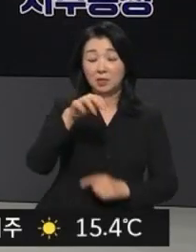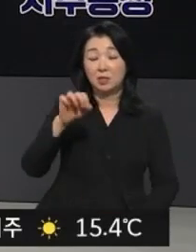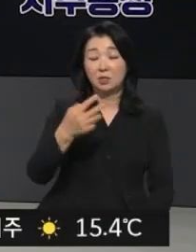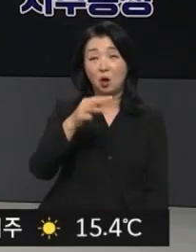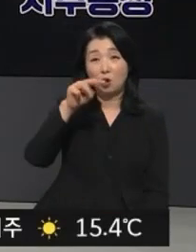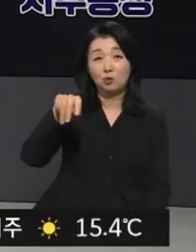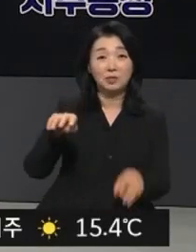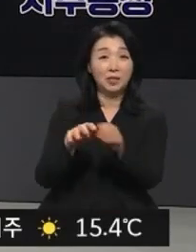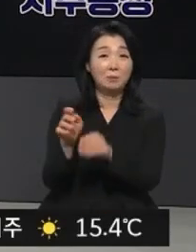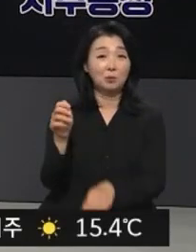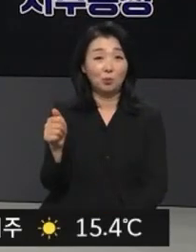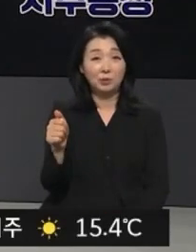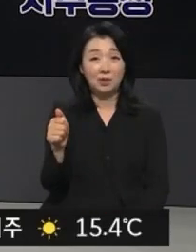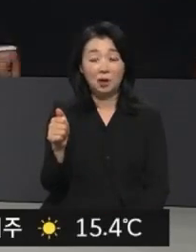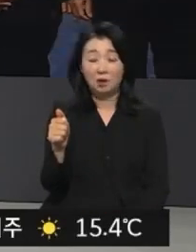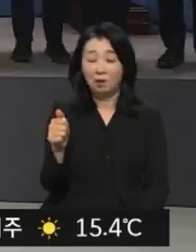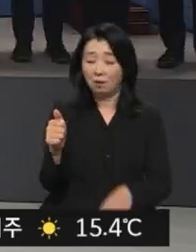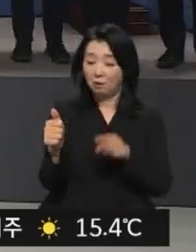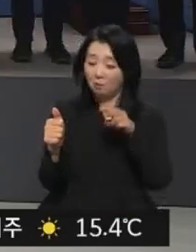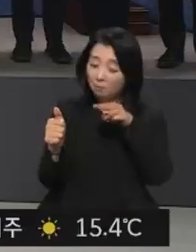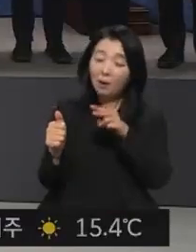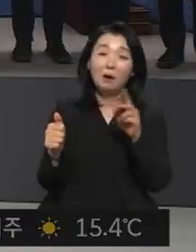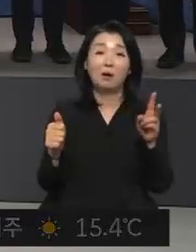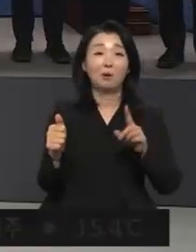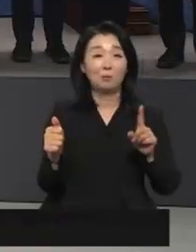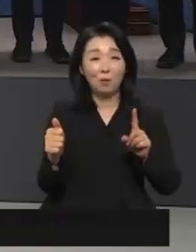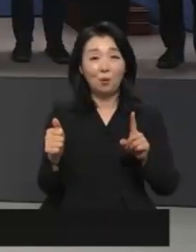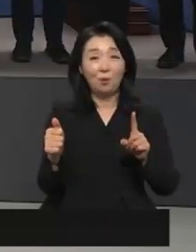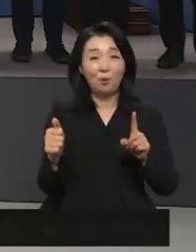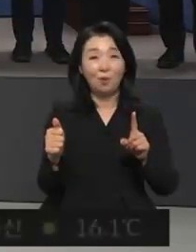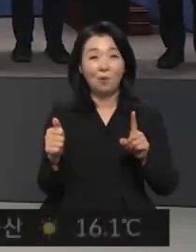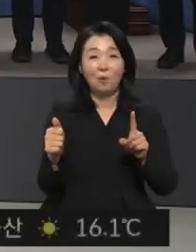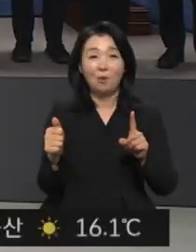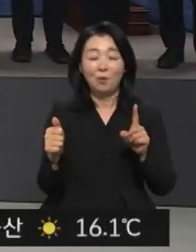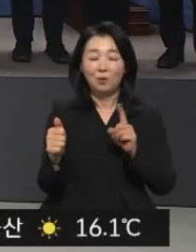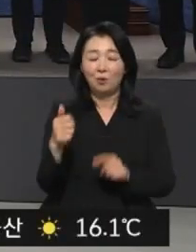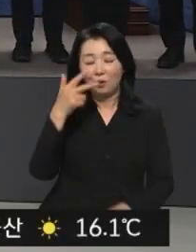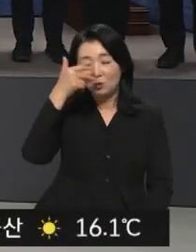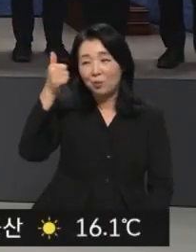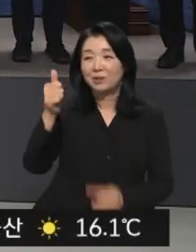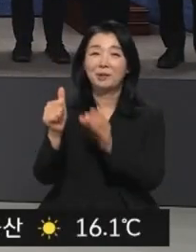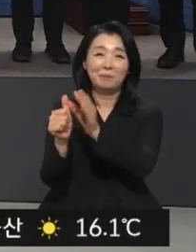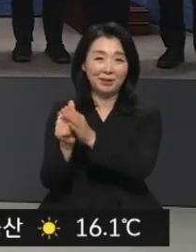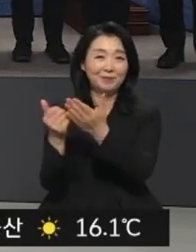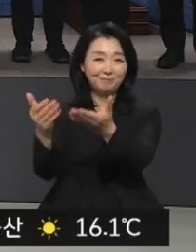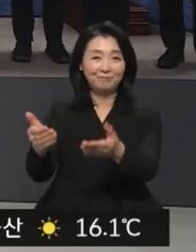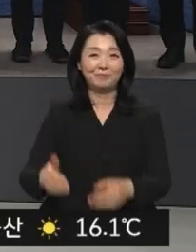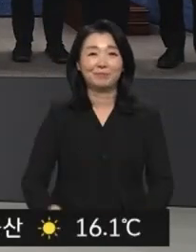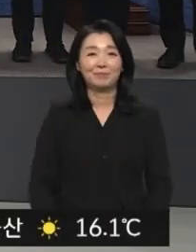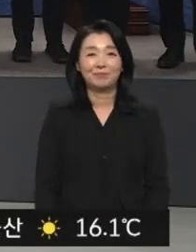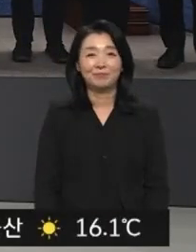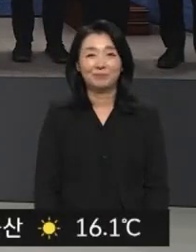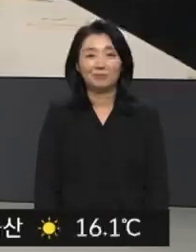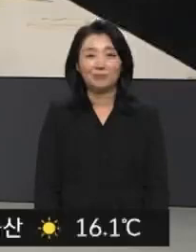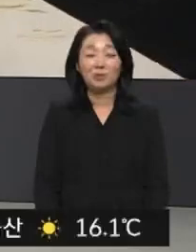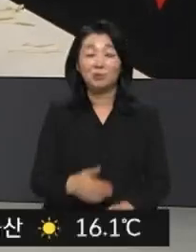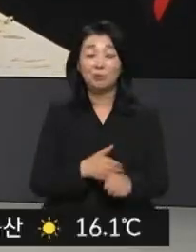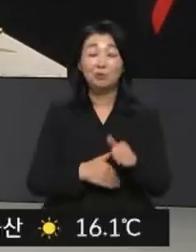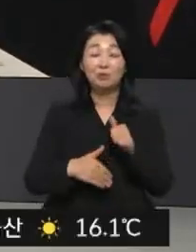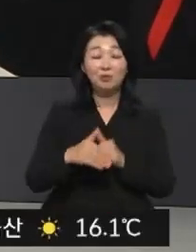눈에 띄었습니다. 어떻게 봐야 할까요? 이 부분만큼은 정말 조멘토한테 맡겨놓도록 하겠습니다. 네,